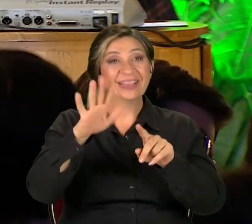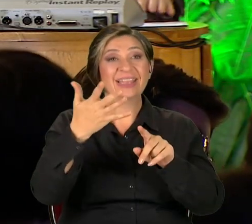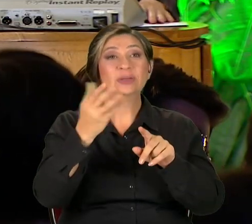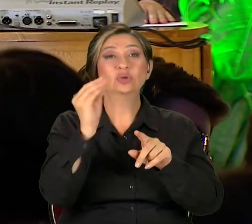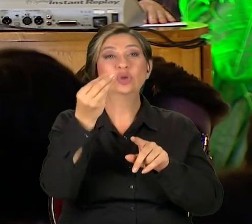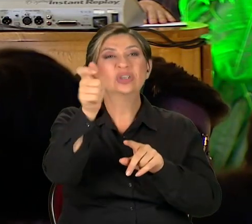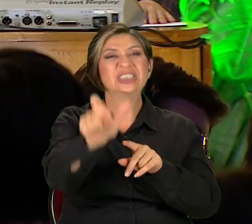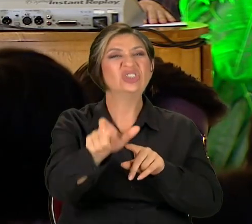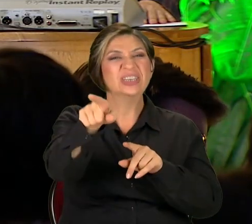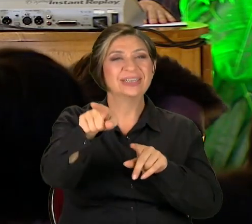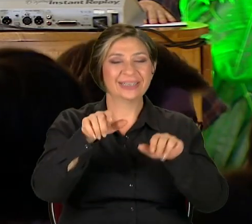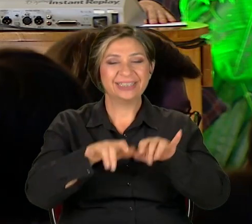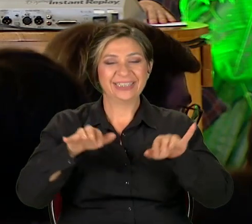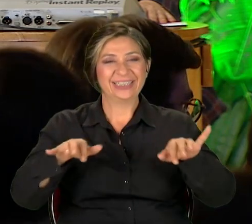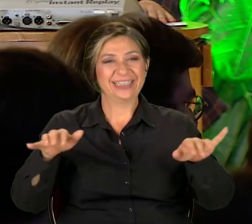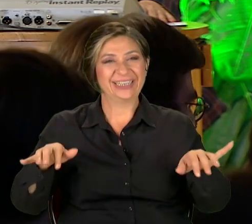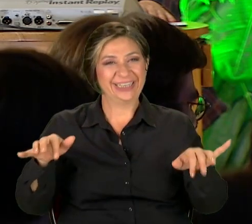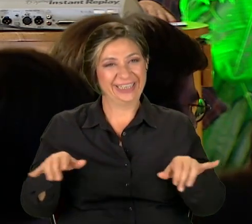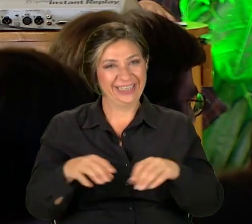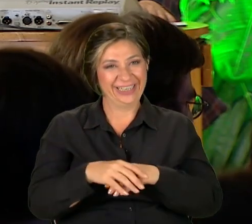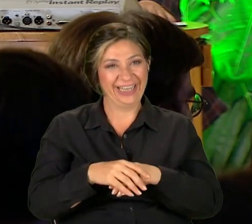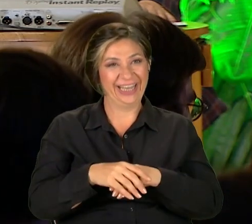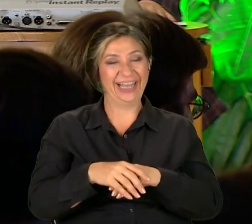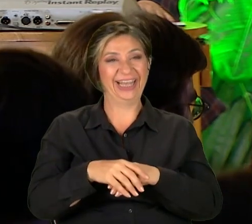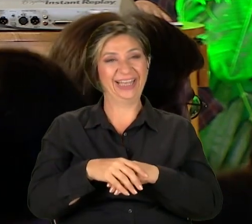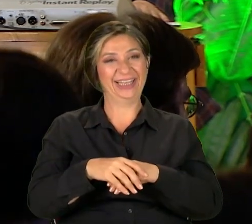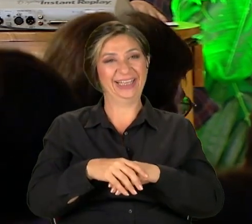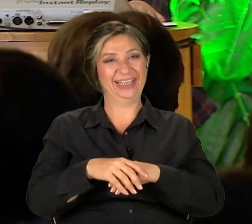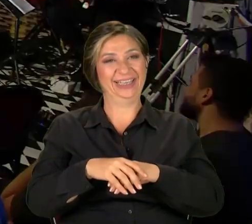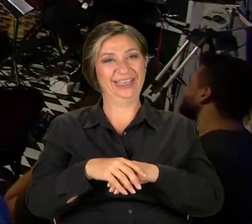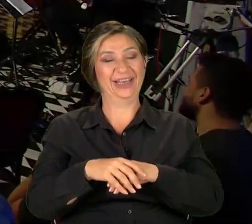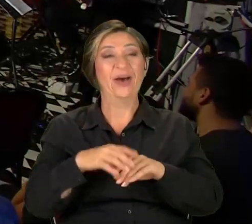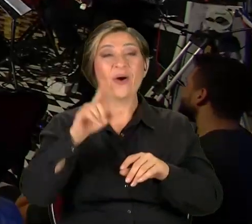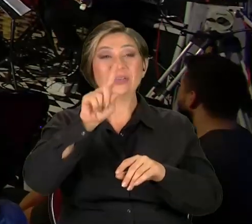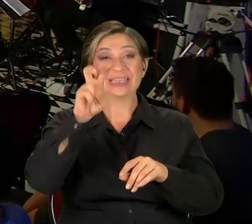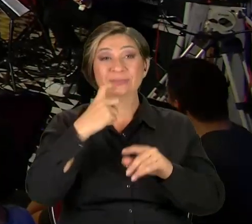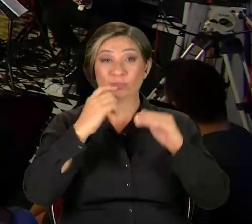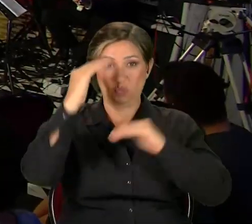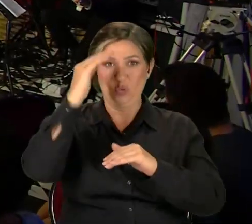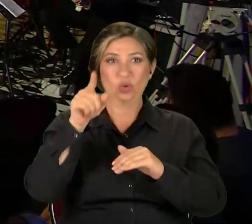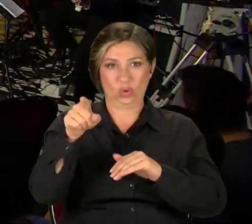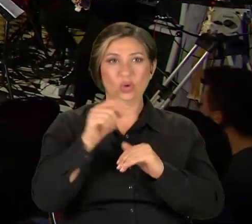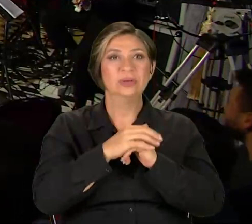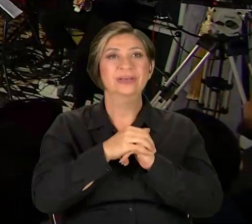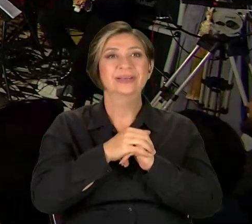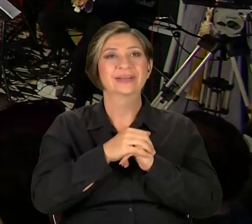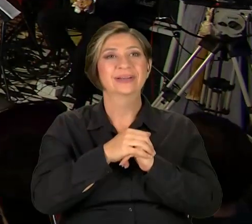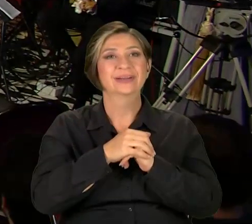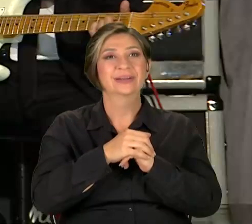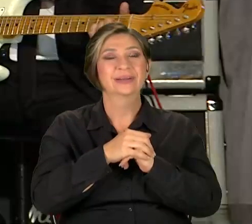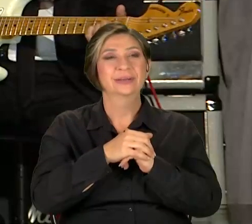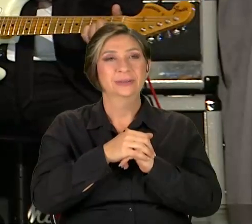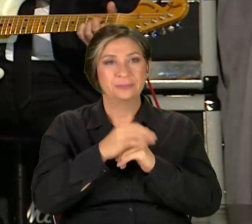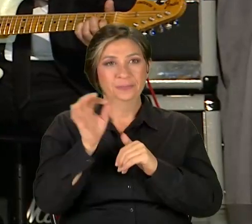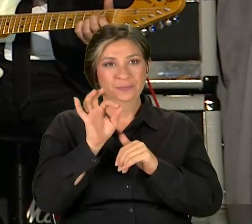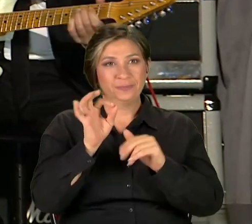ne de çocuk işçi olarak çalıştırdığımız aslında 18 yaşından büyük vatandaş.